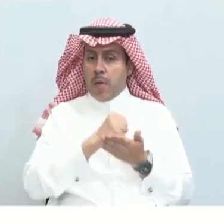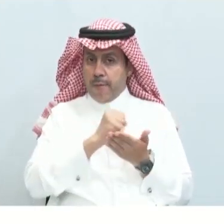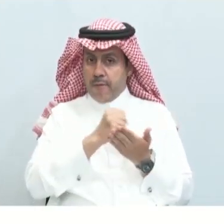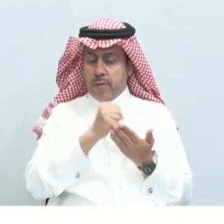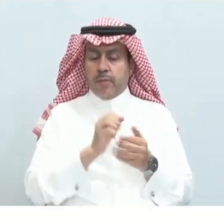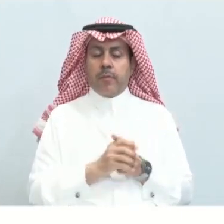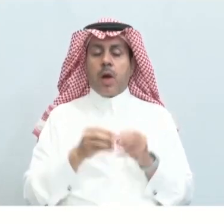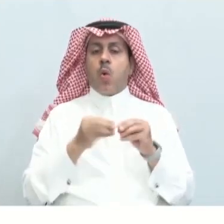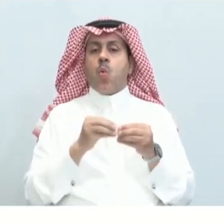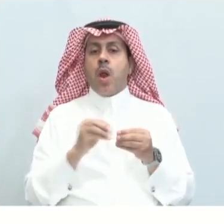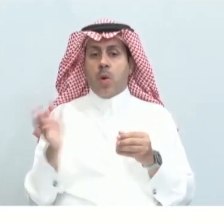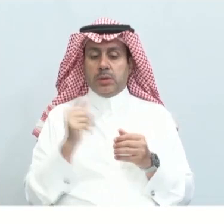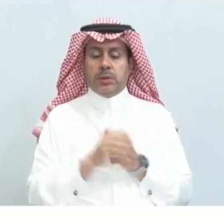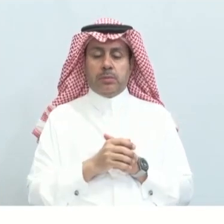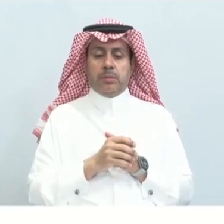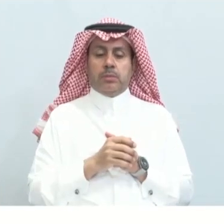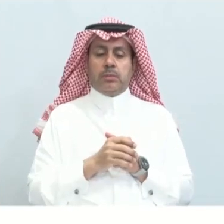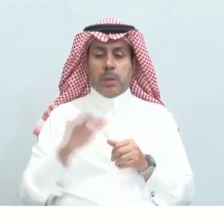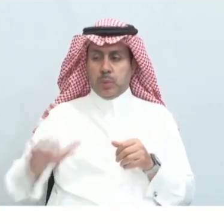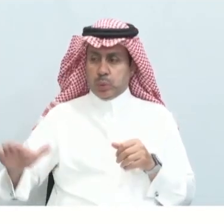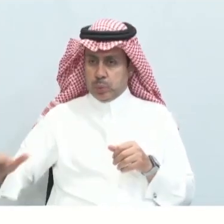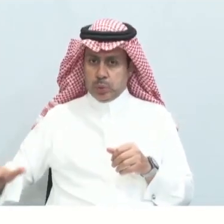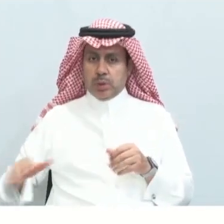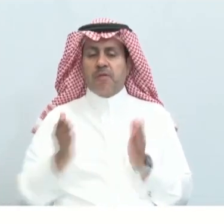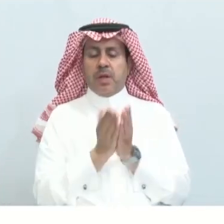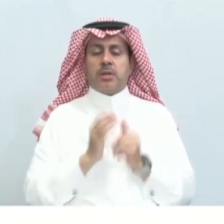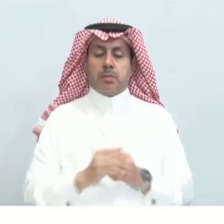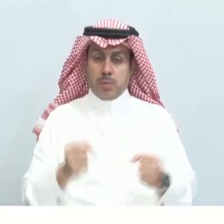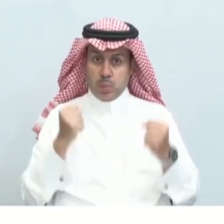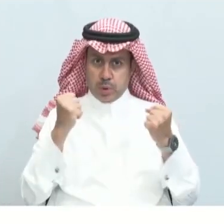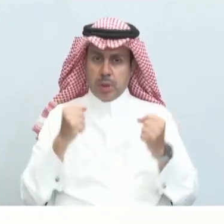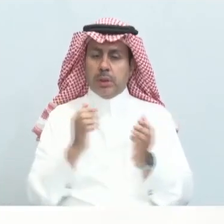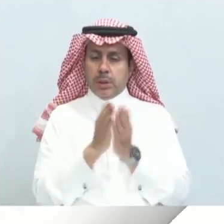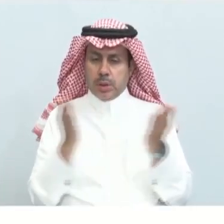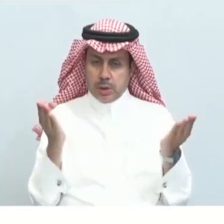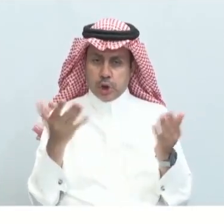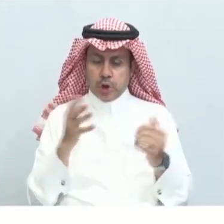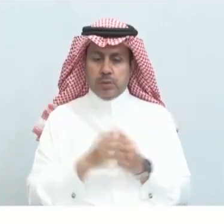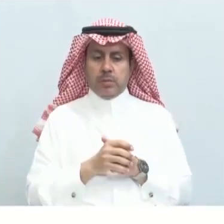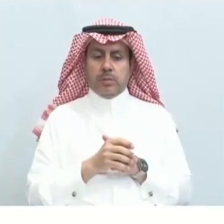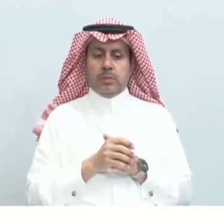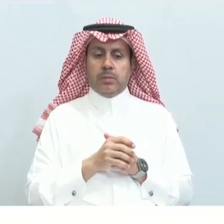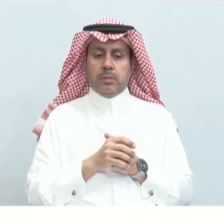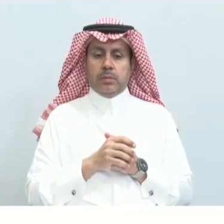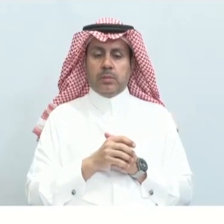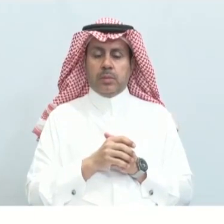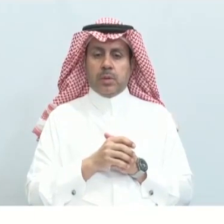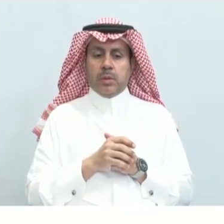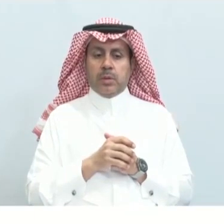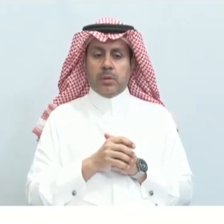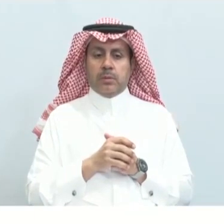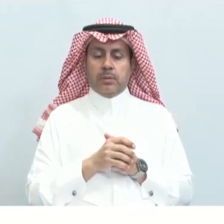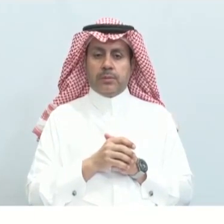حتى لا اضطر لقطع الدرس ويضيع شيء من وقت الدرس دائما اكونوا على استعداد اذا